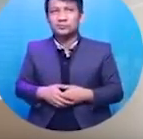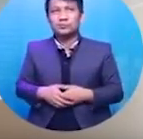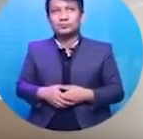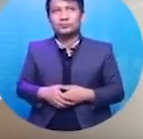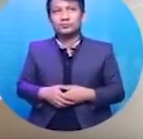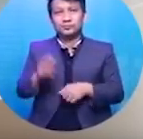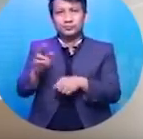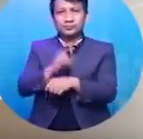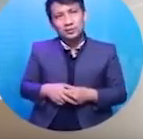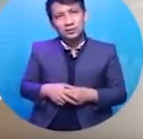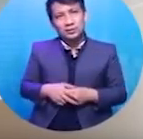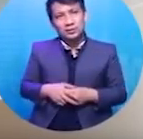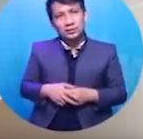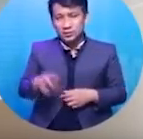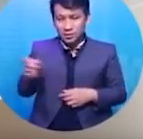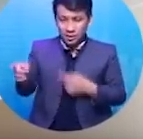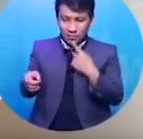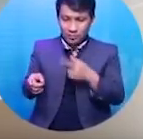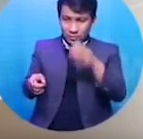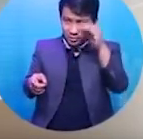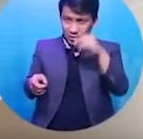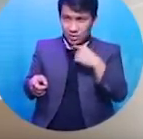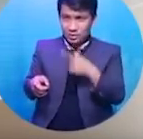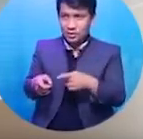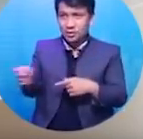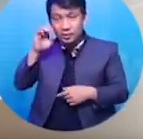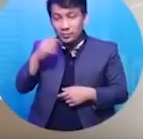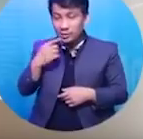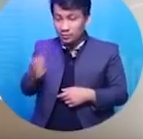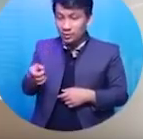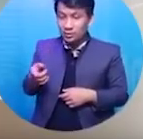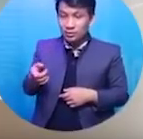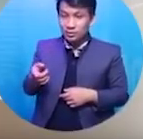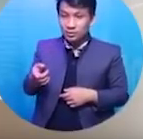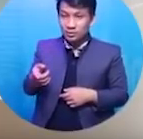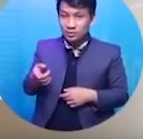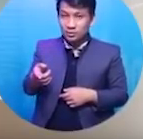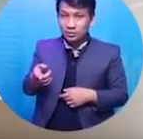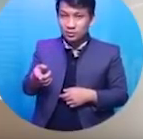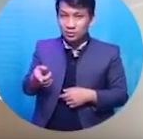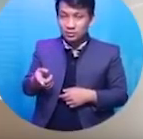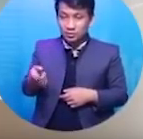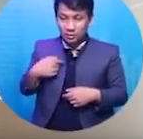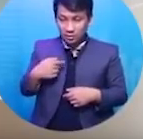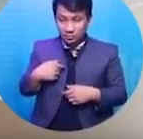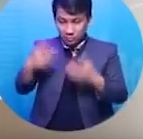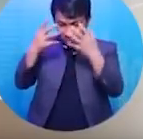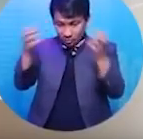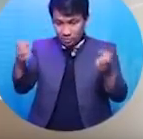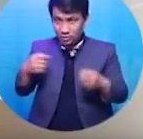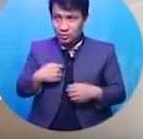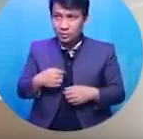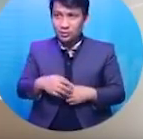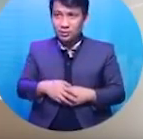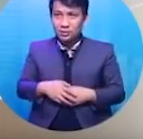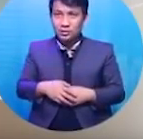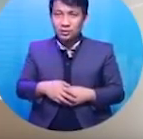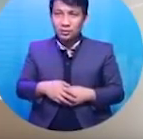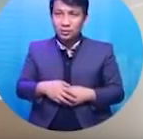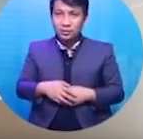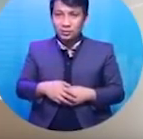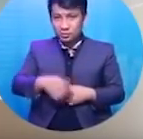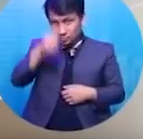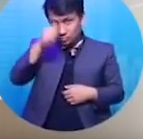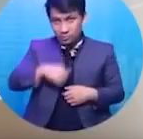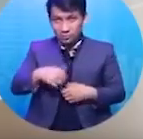ko gumagamit ang denature? Sabi ko, ay kayo naman ay umano na, ay magtigil at ako'y galit na. Oh. Abay, ayaw po magtigil. Eh, pwede, magpaputok